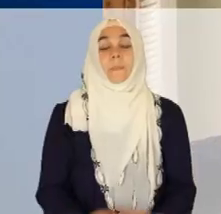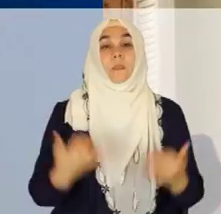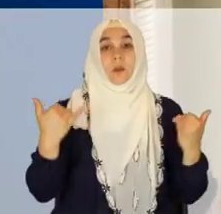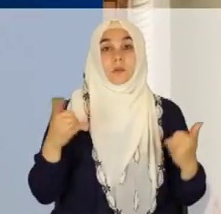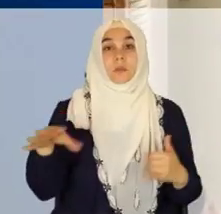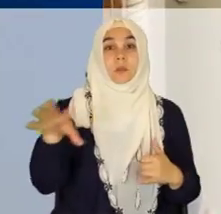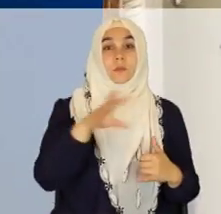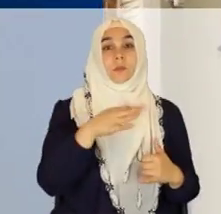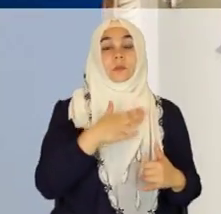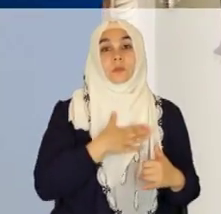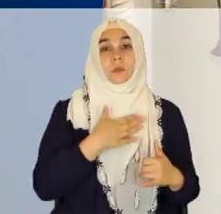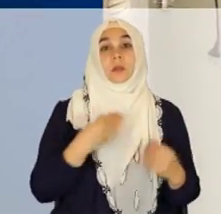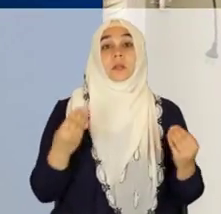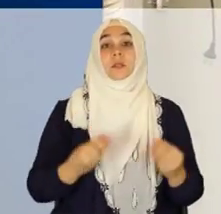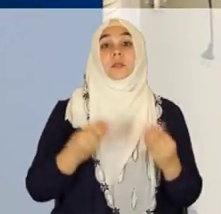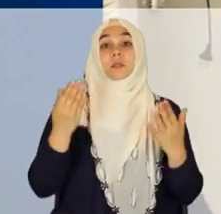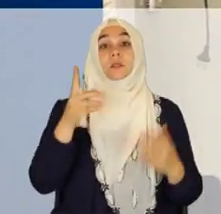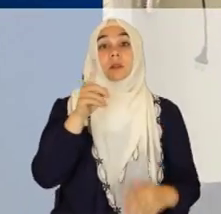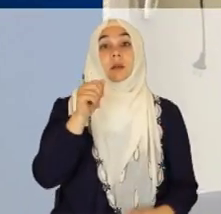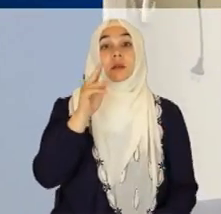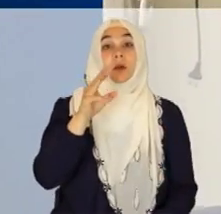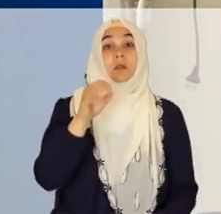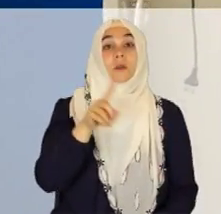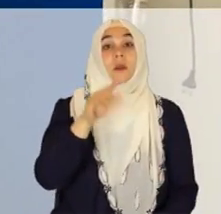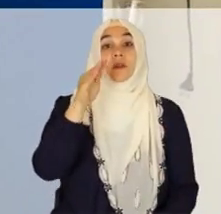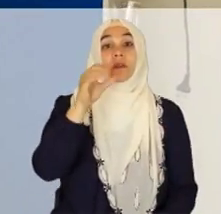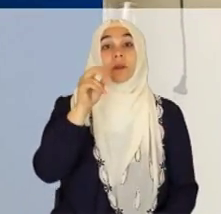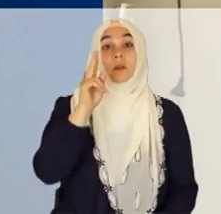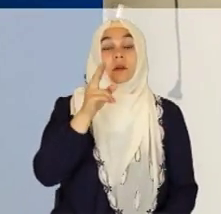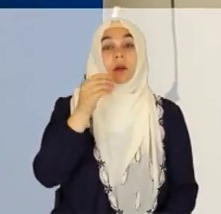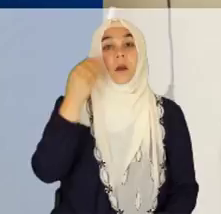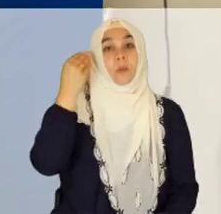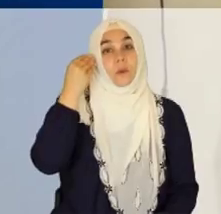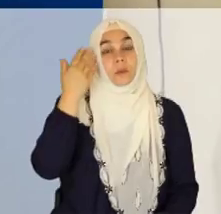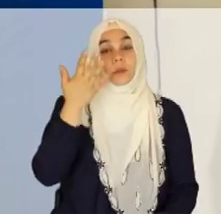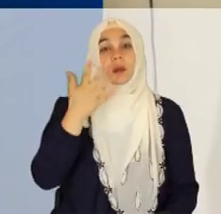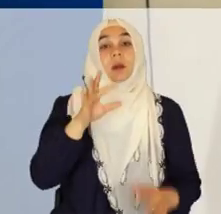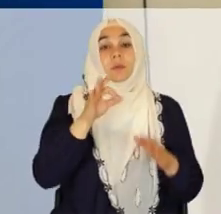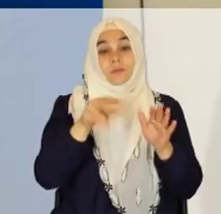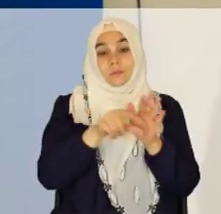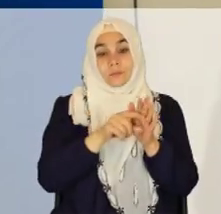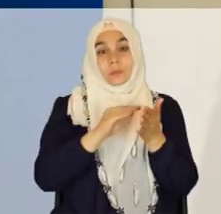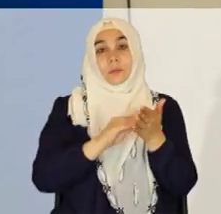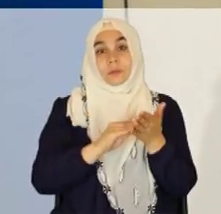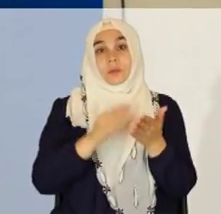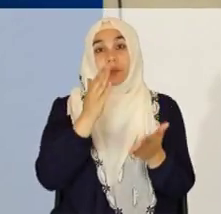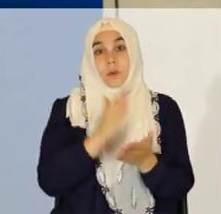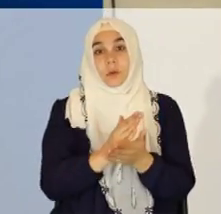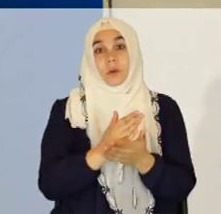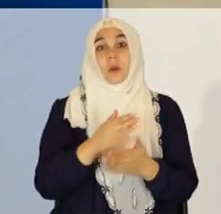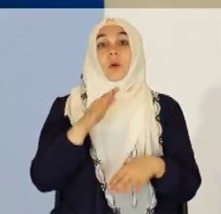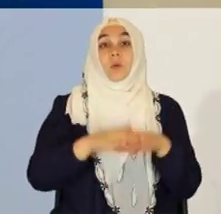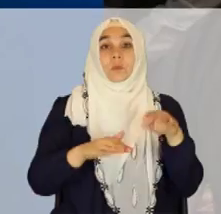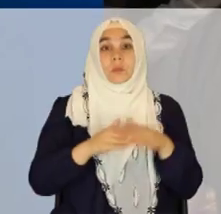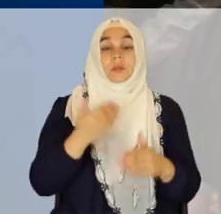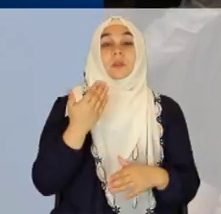Hozirgacha biz zakotni alhamdulillah fiqh bobida ko'rsatilganiga qo'limizdan kelganicha amalimiz